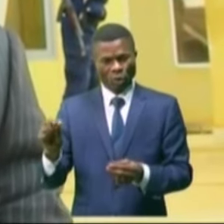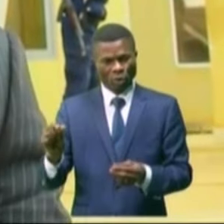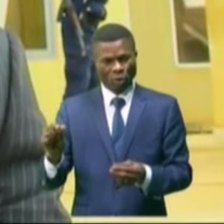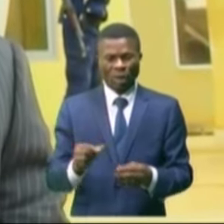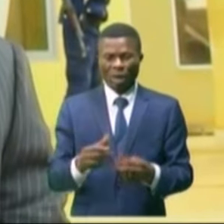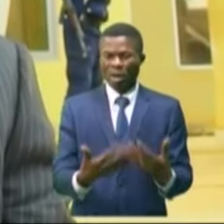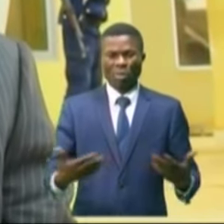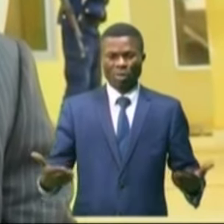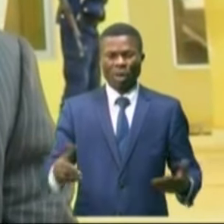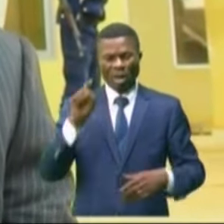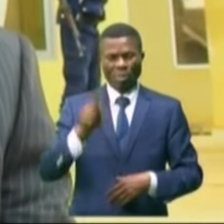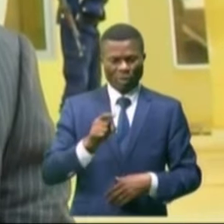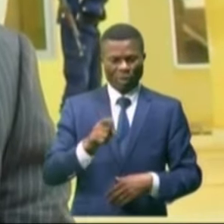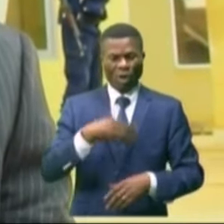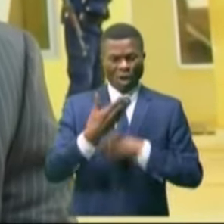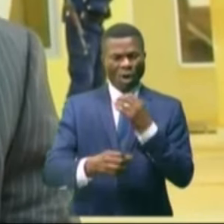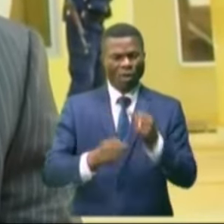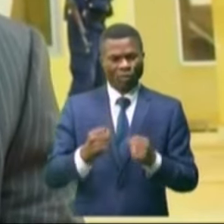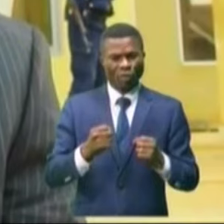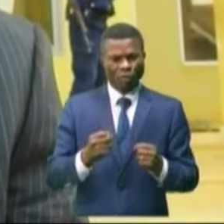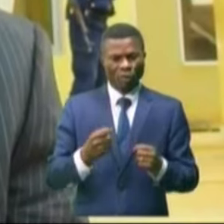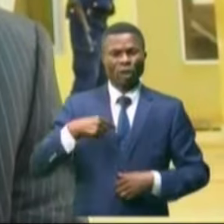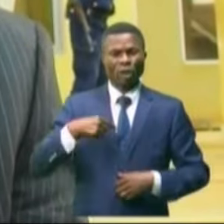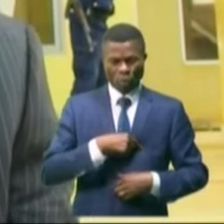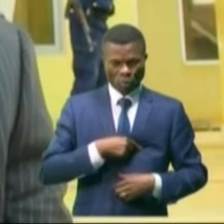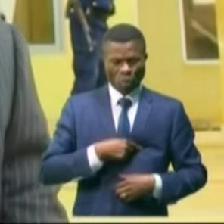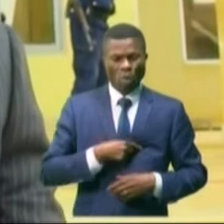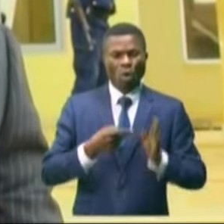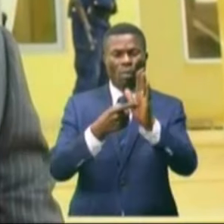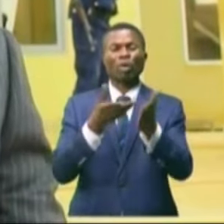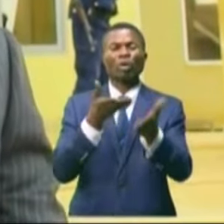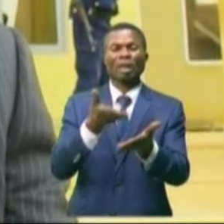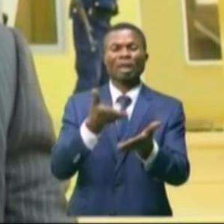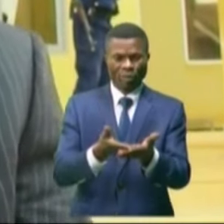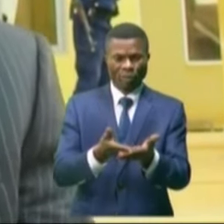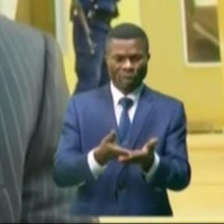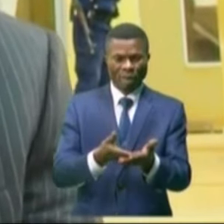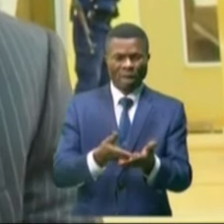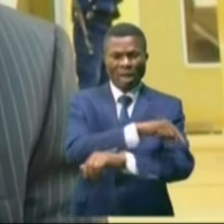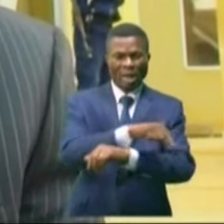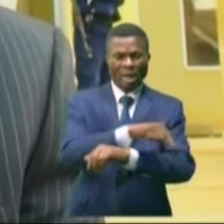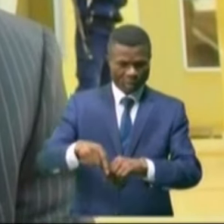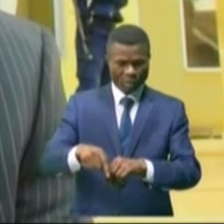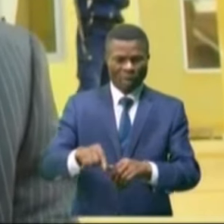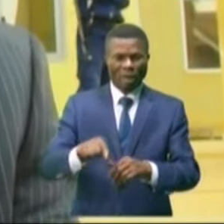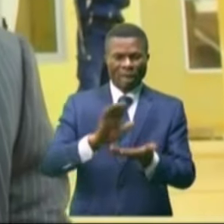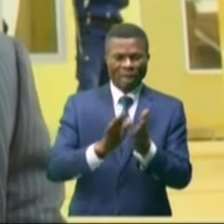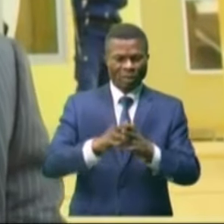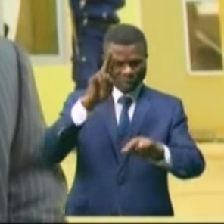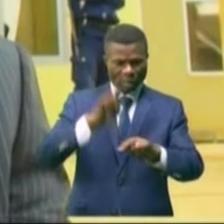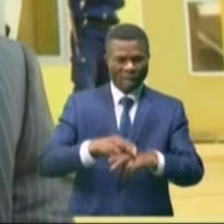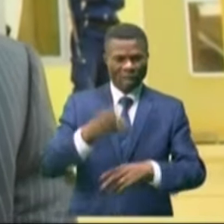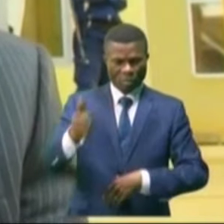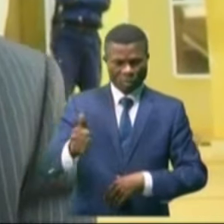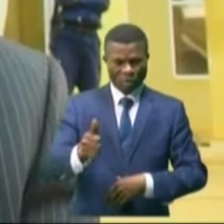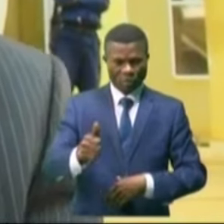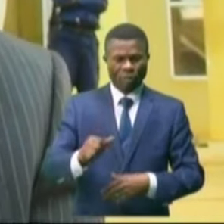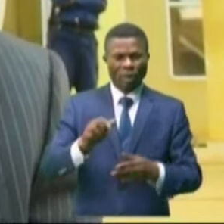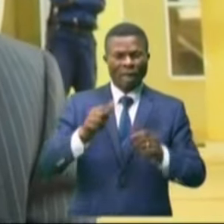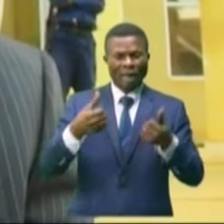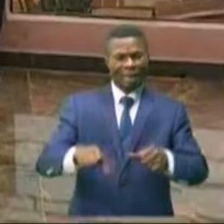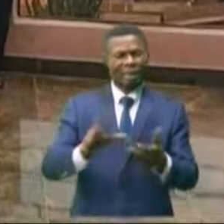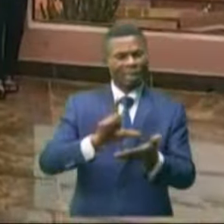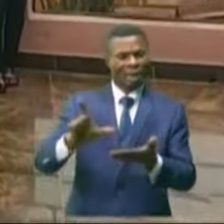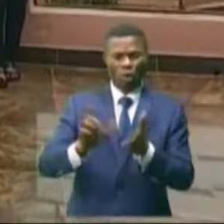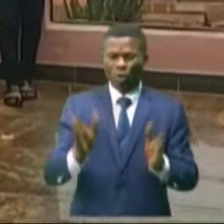voulons fournir de nos efforts pour que nous puissions laisser nos traces et que les sous-stations, toutes les sous-stations soient logées, que nous ne soyons pas des locataires vraiment. Et